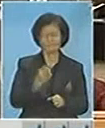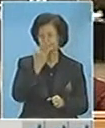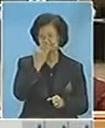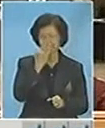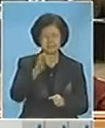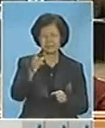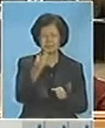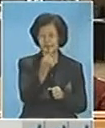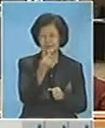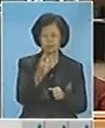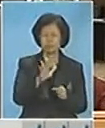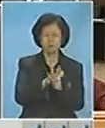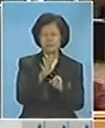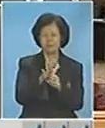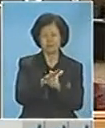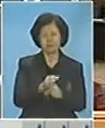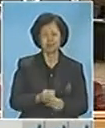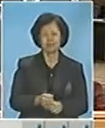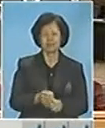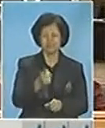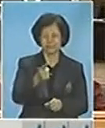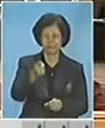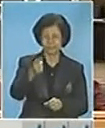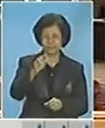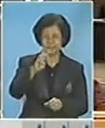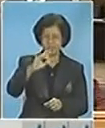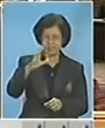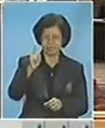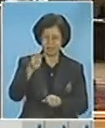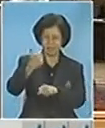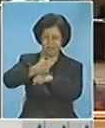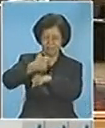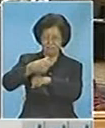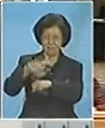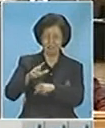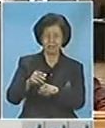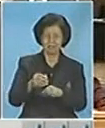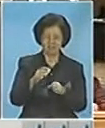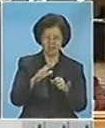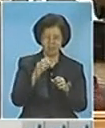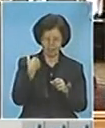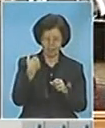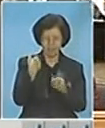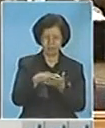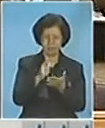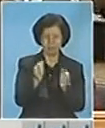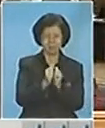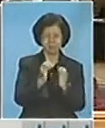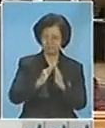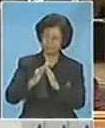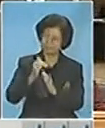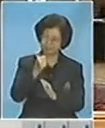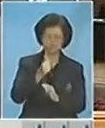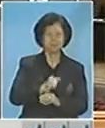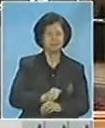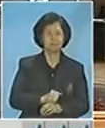ครับพอสมควรแล้วครับท่านวชิระเป็นผู้ใหญ่แล้วครับเอาในเนื้อหาสาระที่เป็นประโยชน์ต่อบ้านเมืองดีกว่าครับเชิญครับ